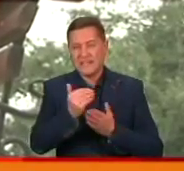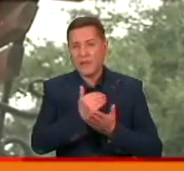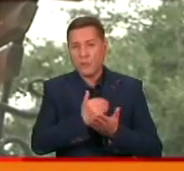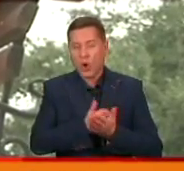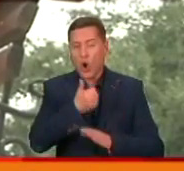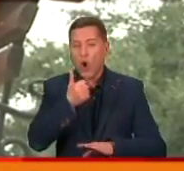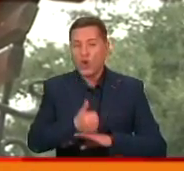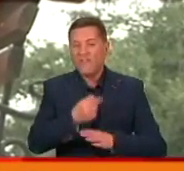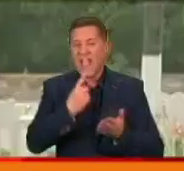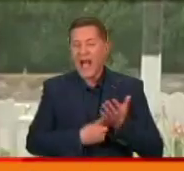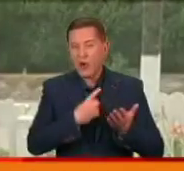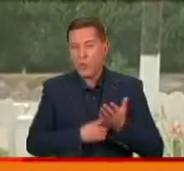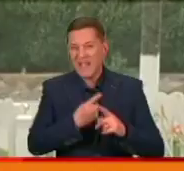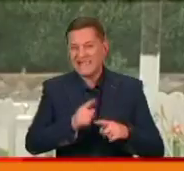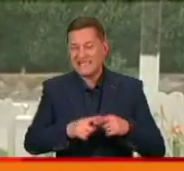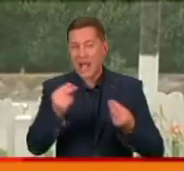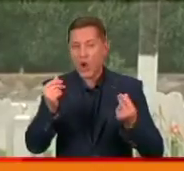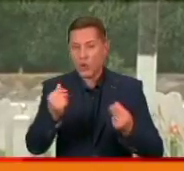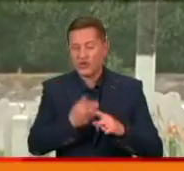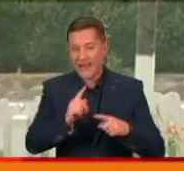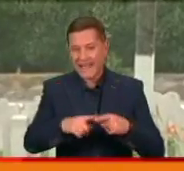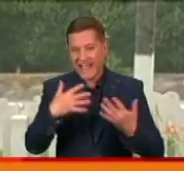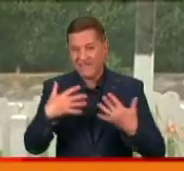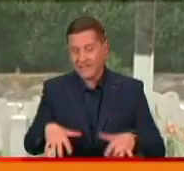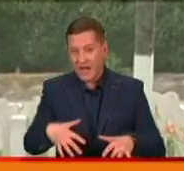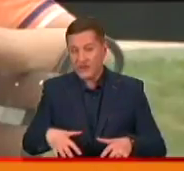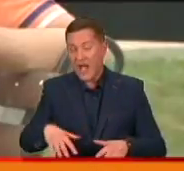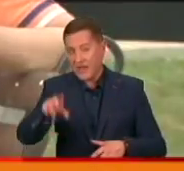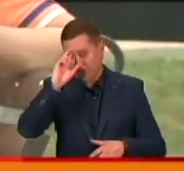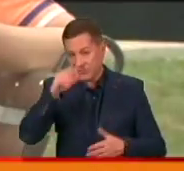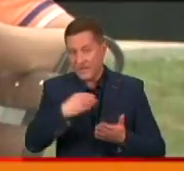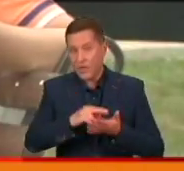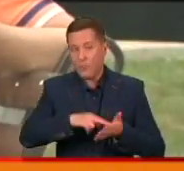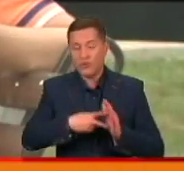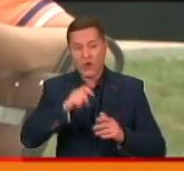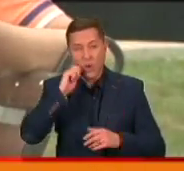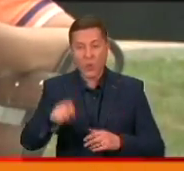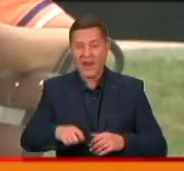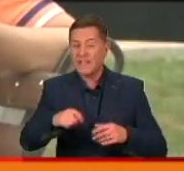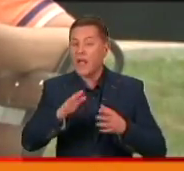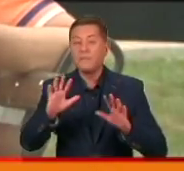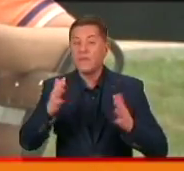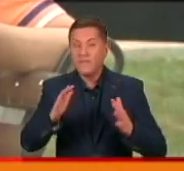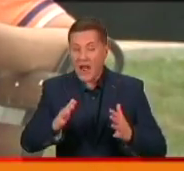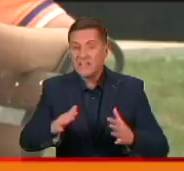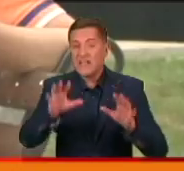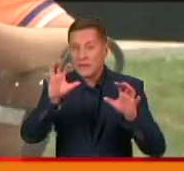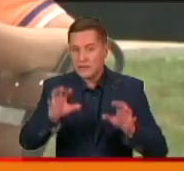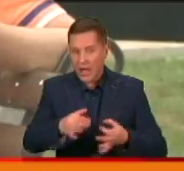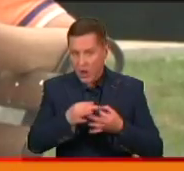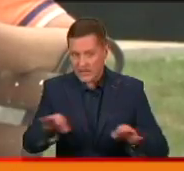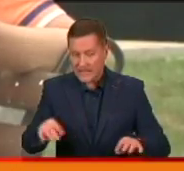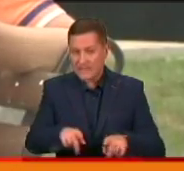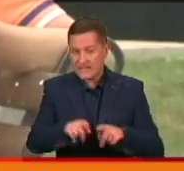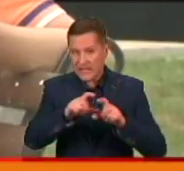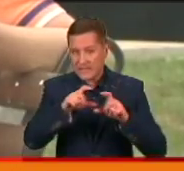не головний аргумент – це гроші, які втрачає державний бюджет України. В разі легалізації таких закладів,